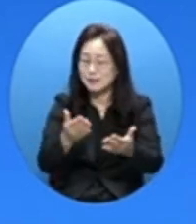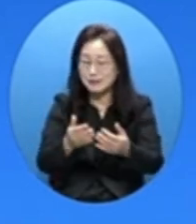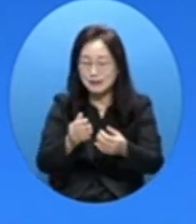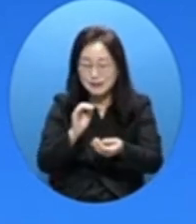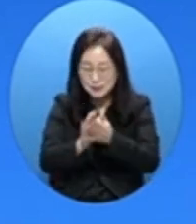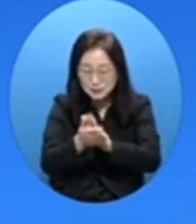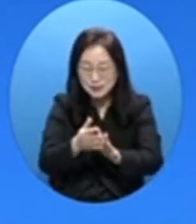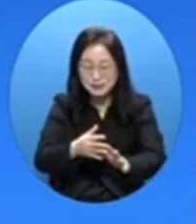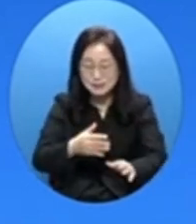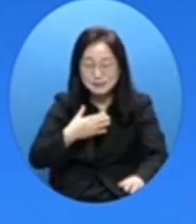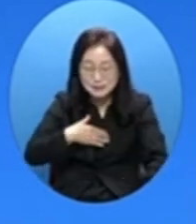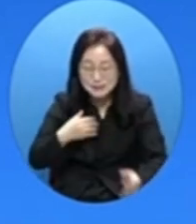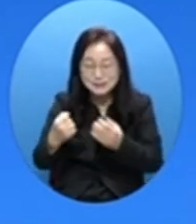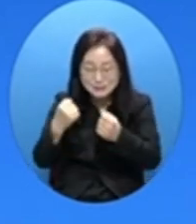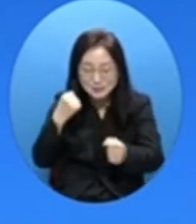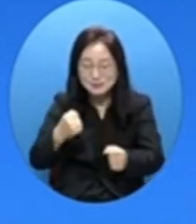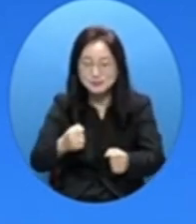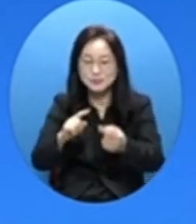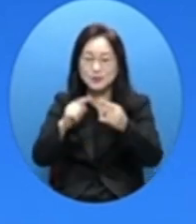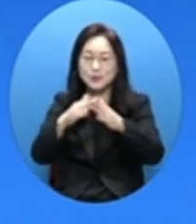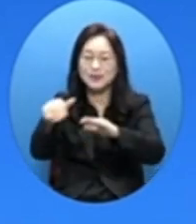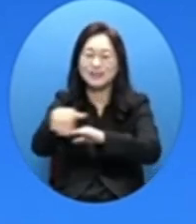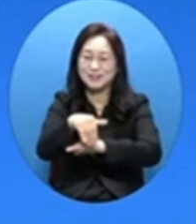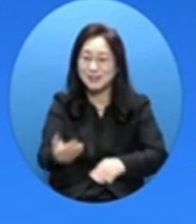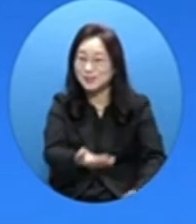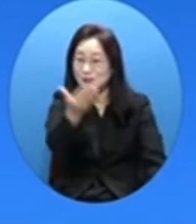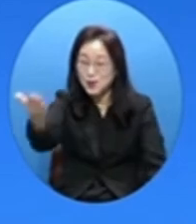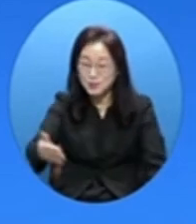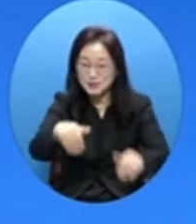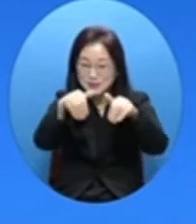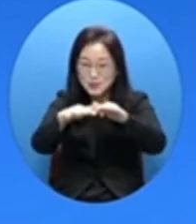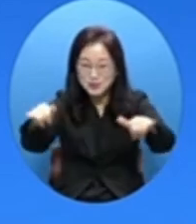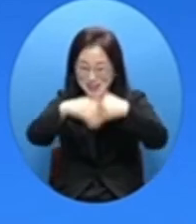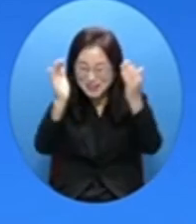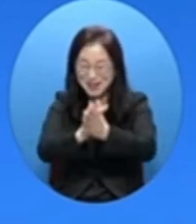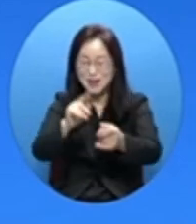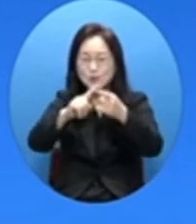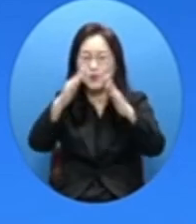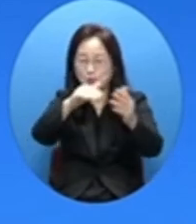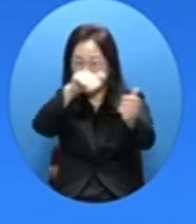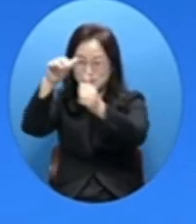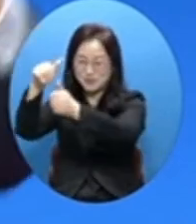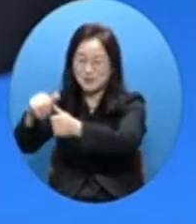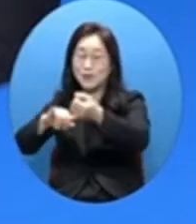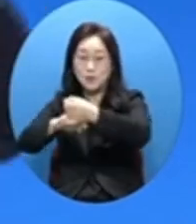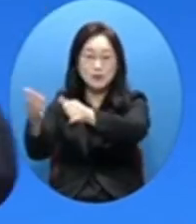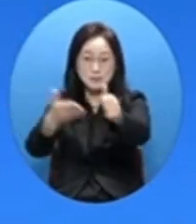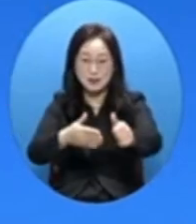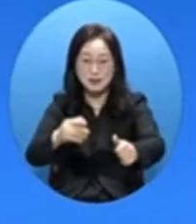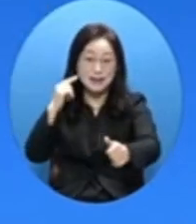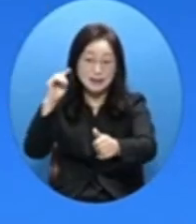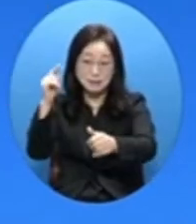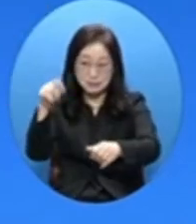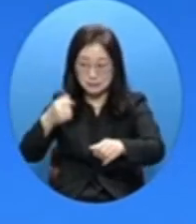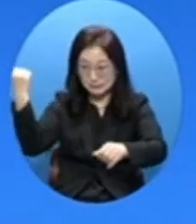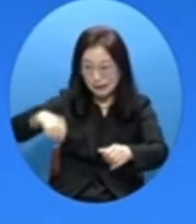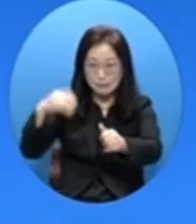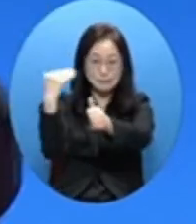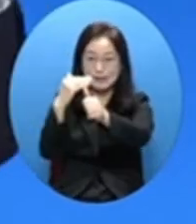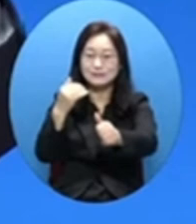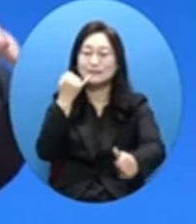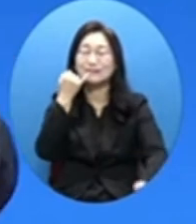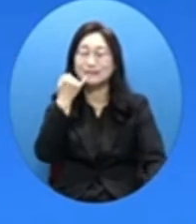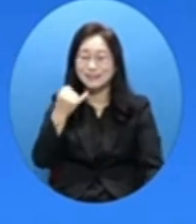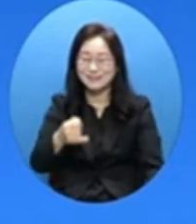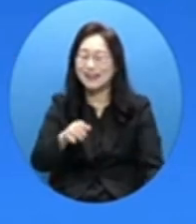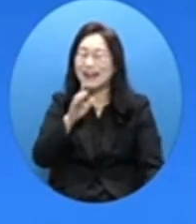어쩔 수 없이 교회에 따라 나옵니다. 여기 사장님들 많이 계신데 무조건 직원들 다 데리고 나오시기 바랍니다. 안 나오면 자르셔도 돼. 그